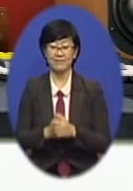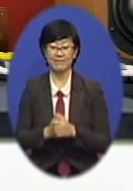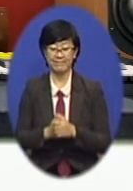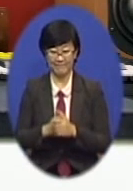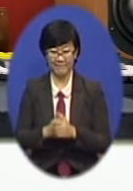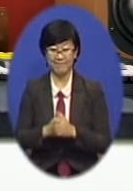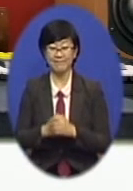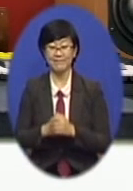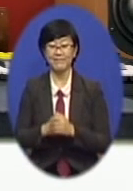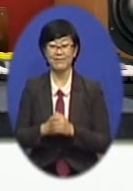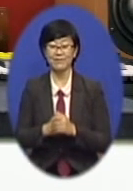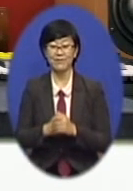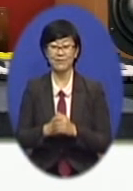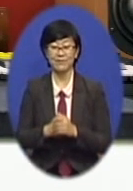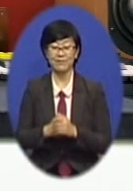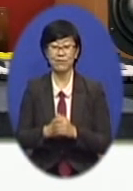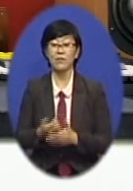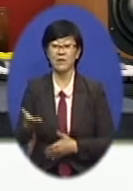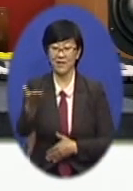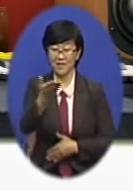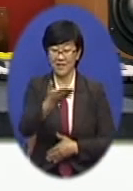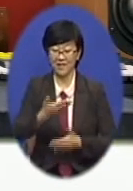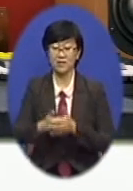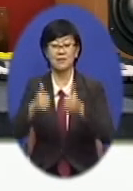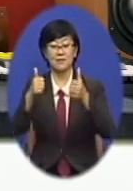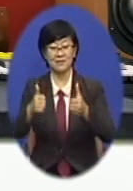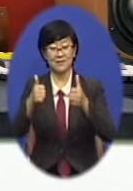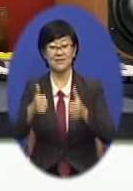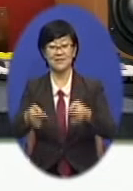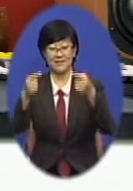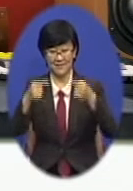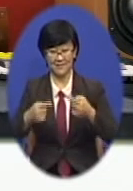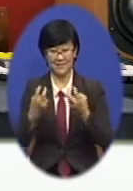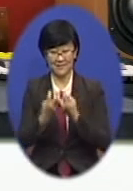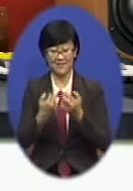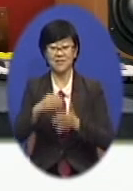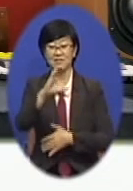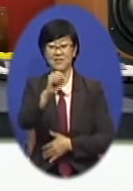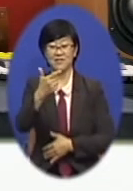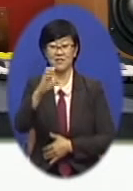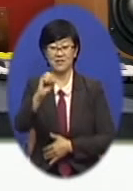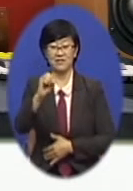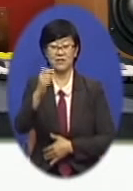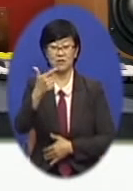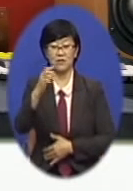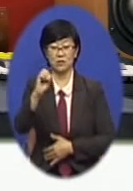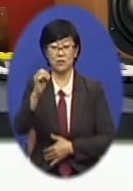네, 네. 네, 자. 시청자 심사를 위해서